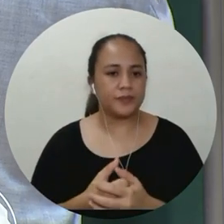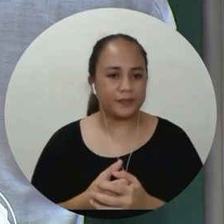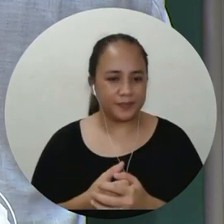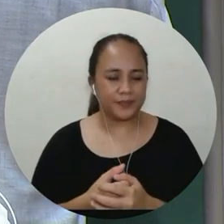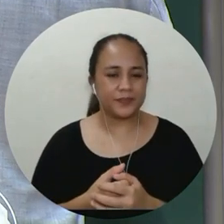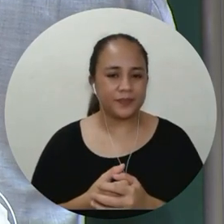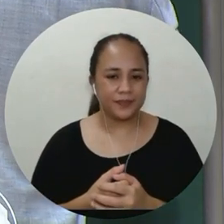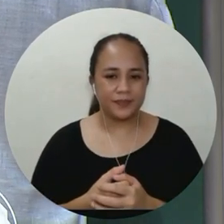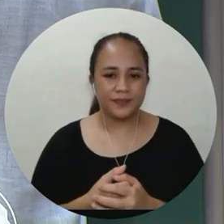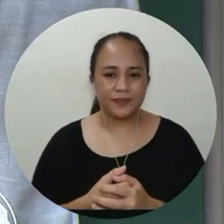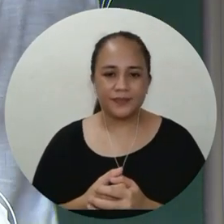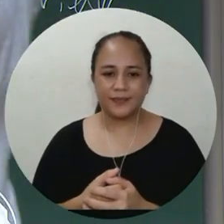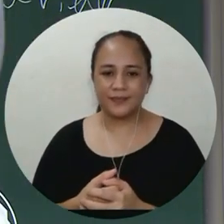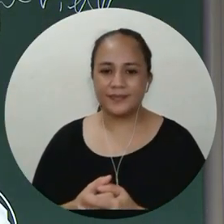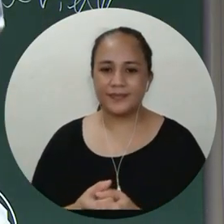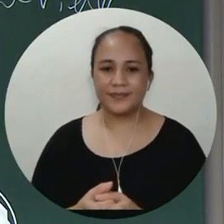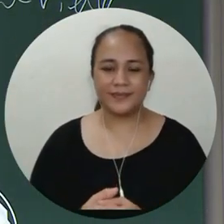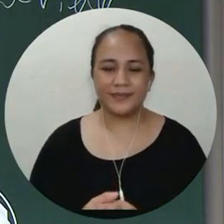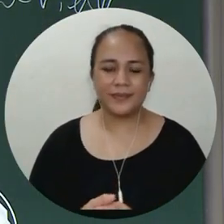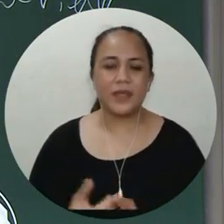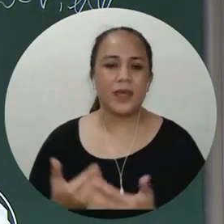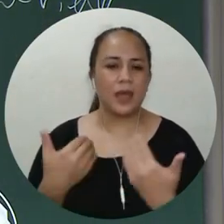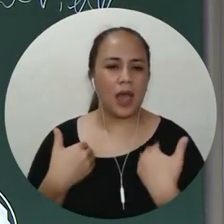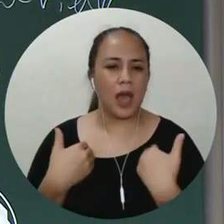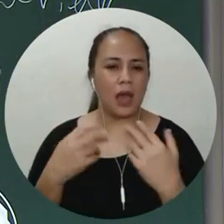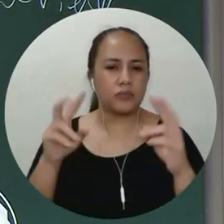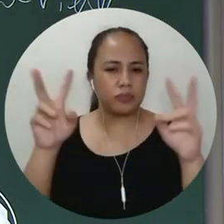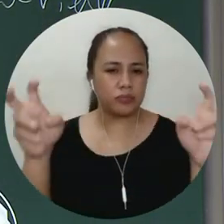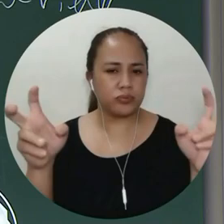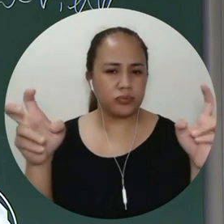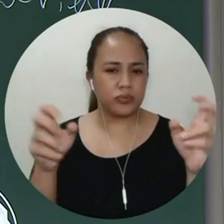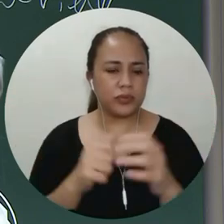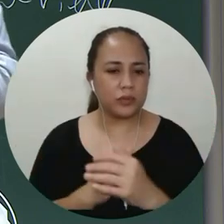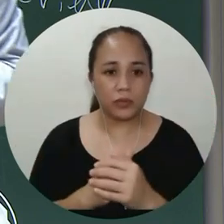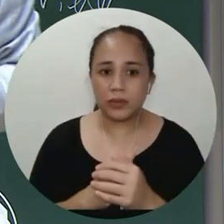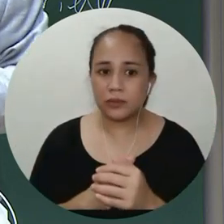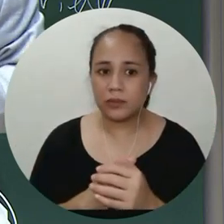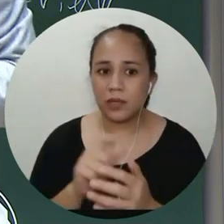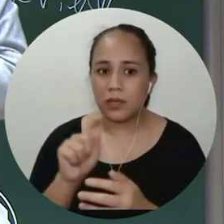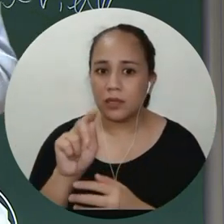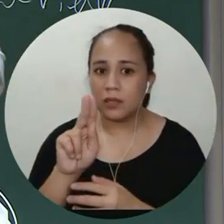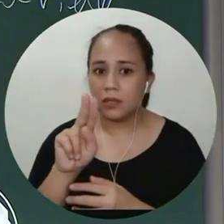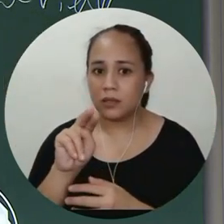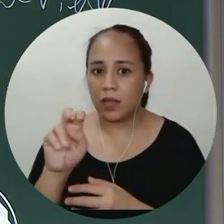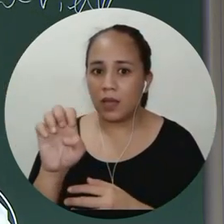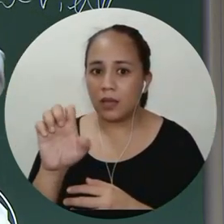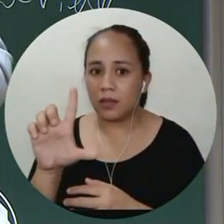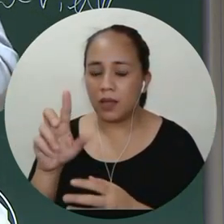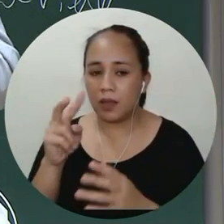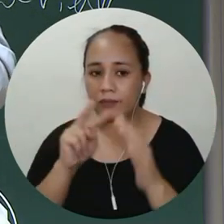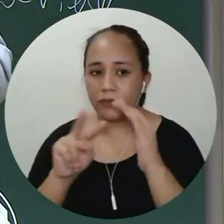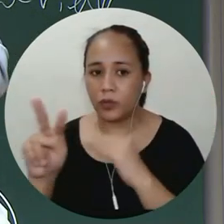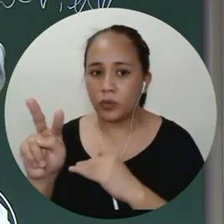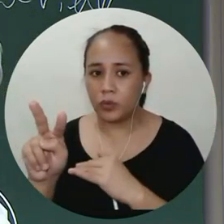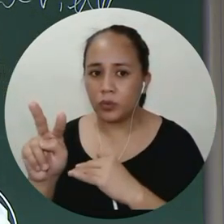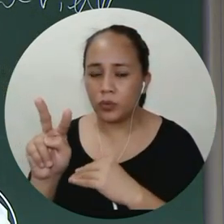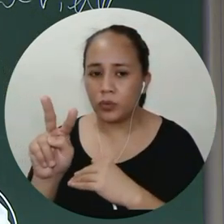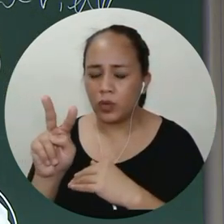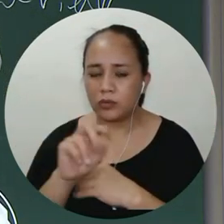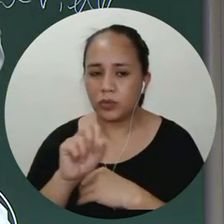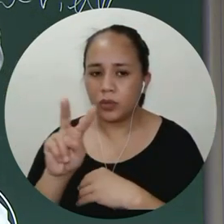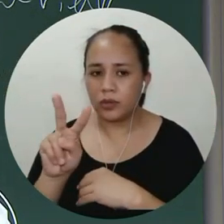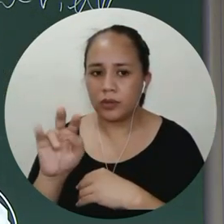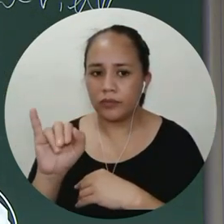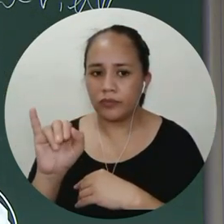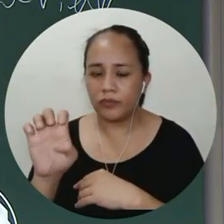터널 뷰라는 말이 있습니다. There's a phrase called tunnel view. 자기 주관적 고정관념에 꽉 매여